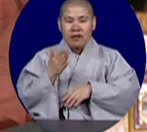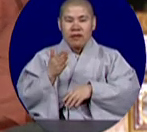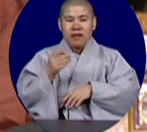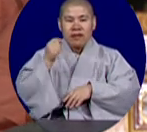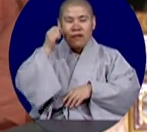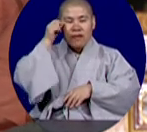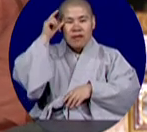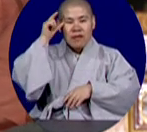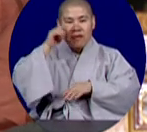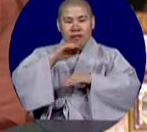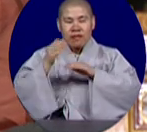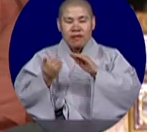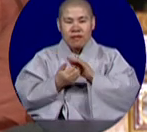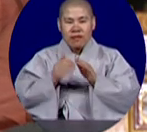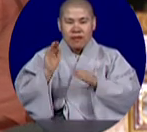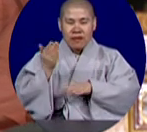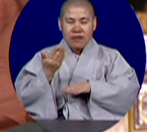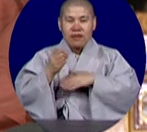자, 그러면